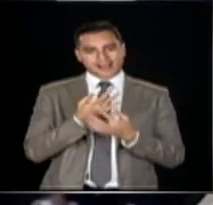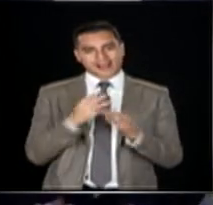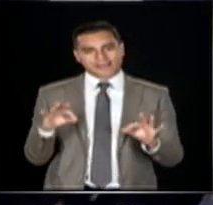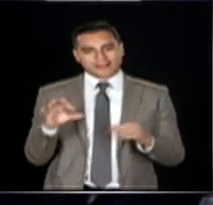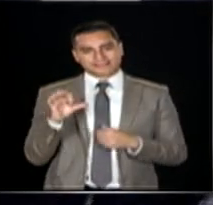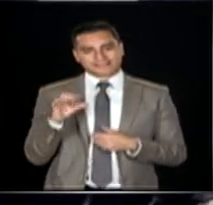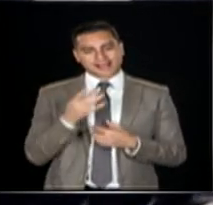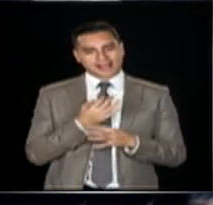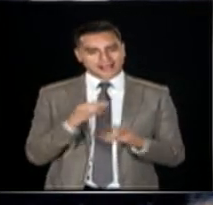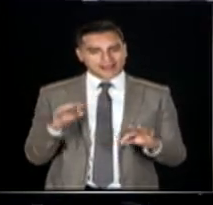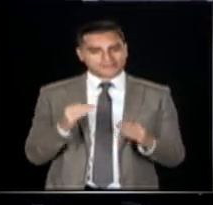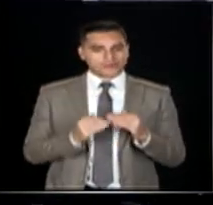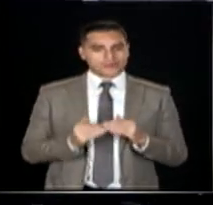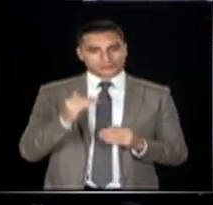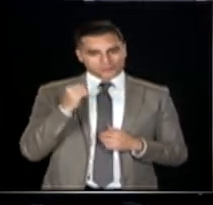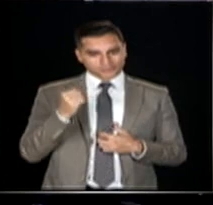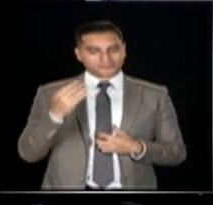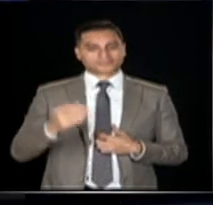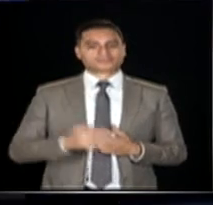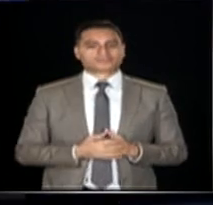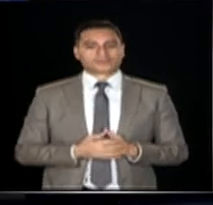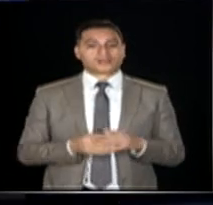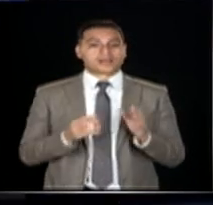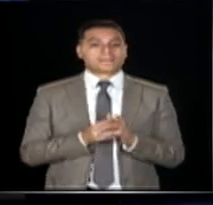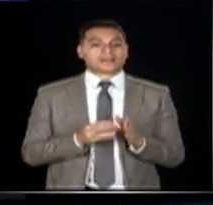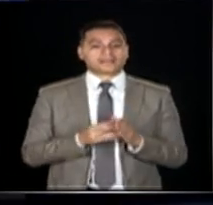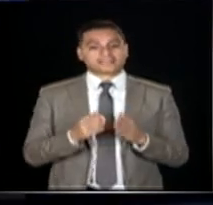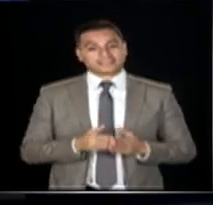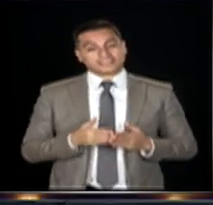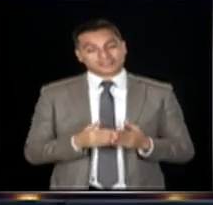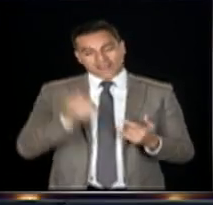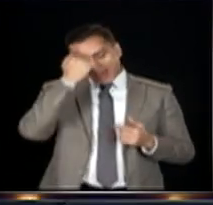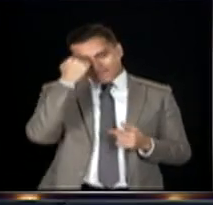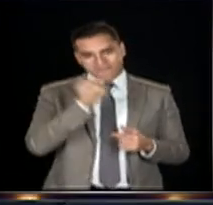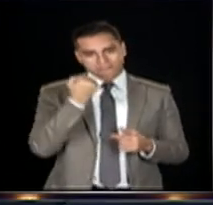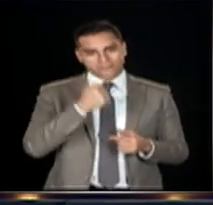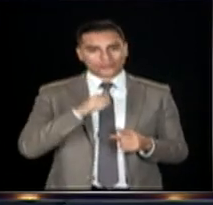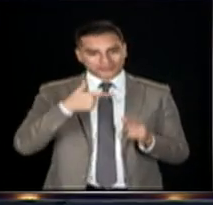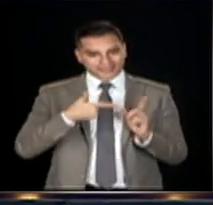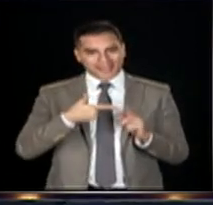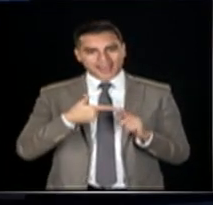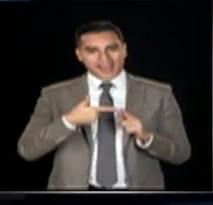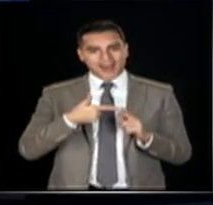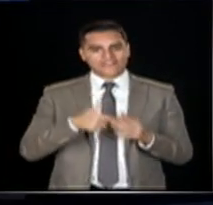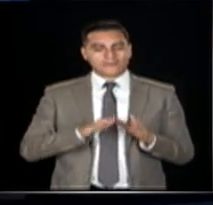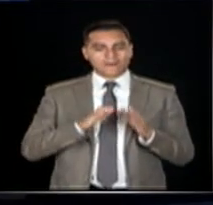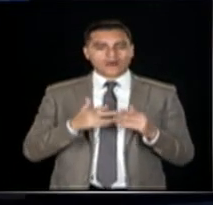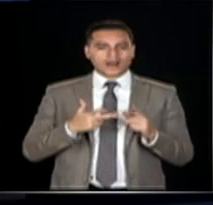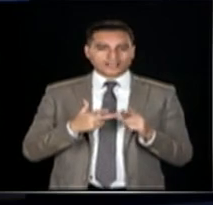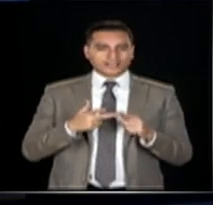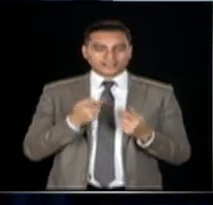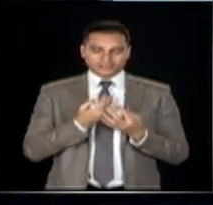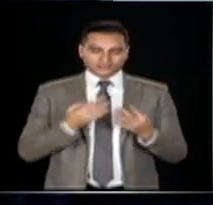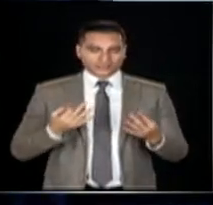الكاملة 9 نقاط. جامعة قناة السويس، ألف مبروك، المركز الثاني في المجموعة الثالثة لجامعة